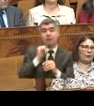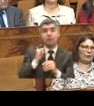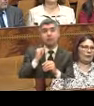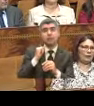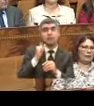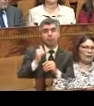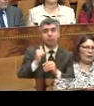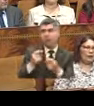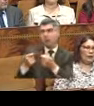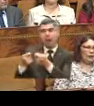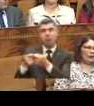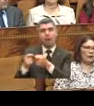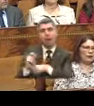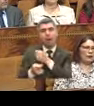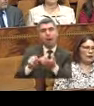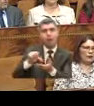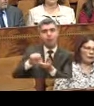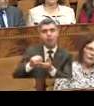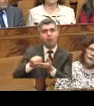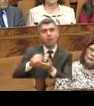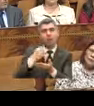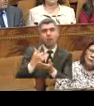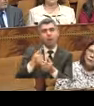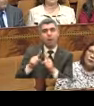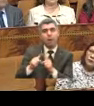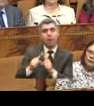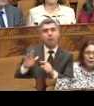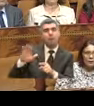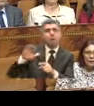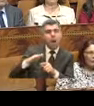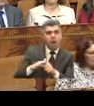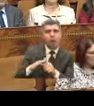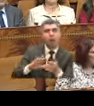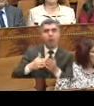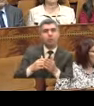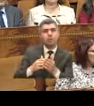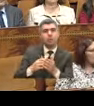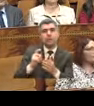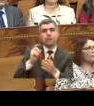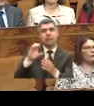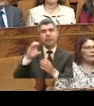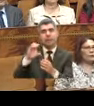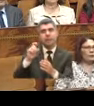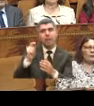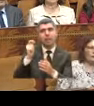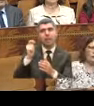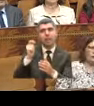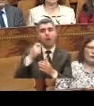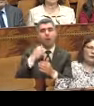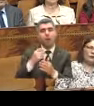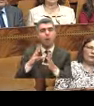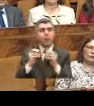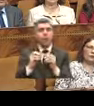اقليم اخر الا هذا الشريط الساحلي او الساحل الدار البيضاء طنجه. كل الاقاليم تعاني من هذه